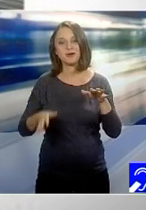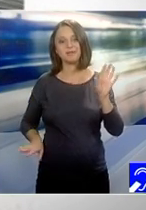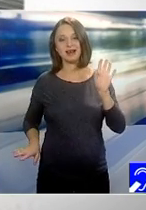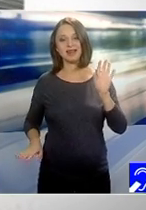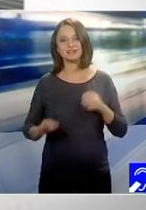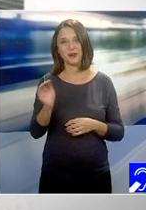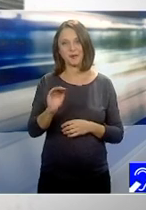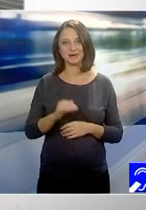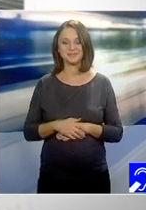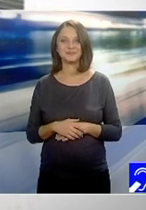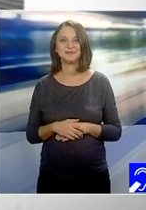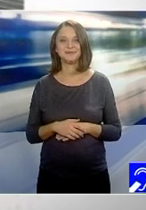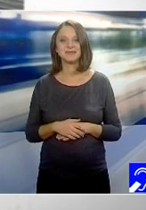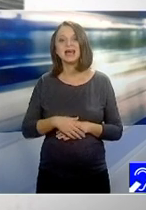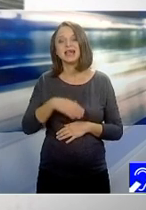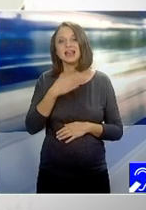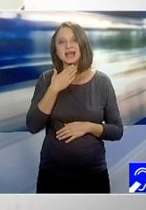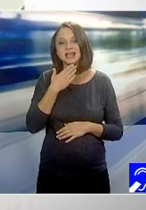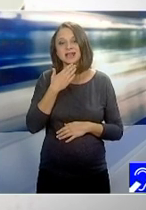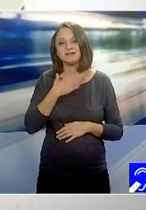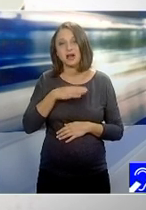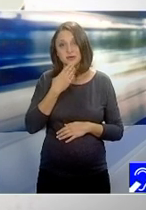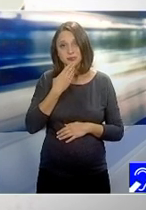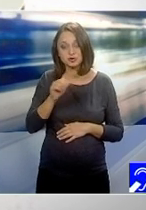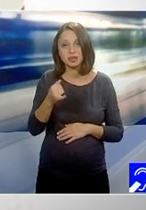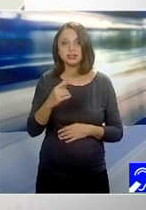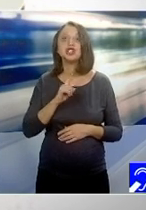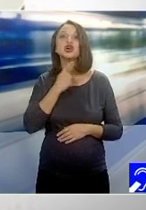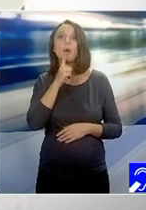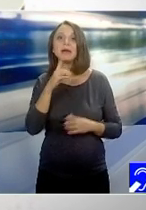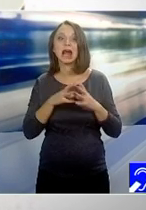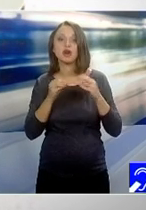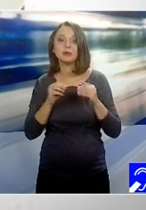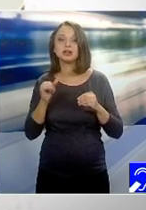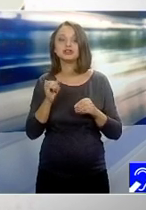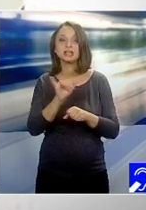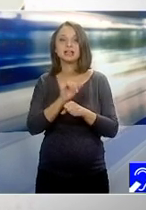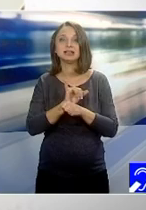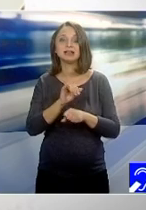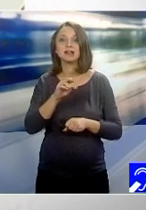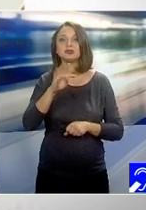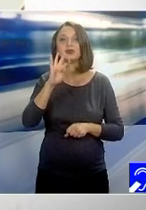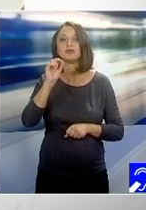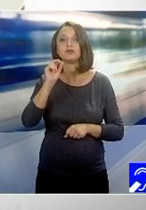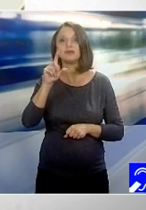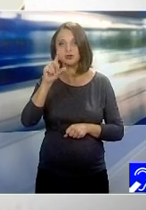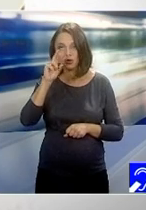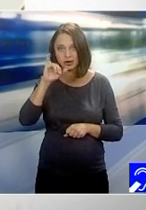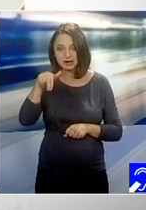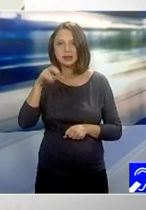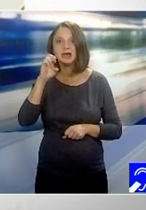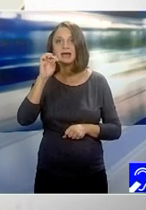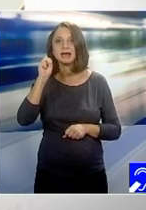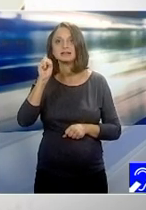Da, mărturisesc că trebuie să mulțumesc și Operei Române și domnului director Florin Stefan, pentru că a fost